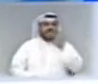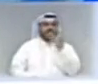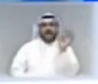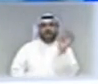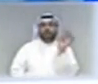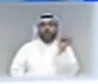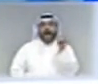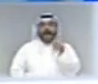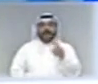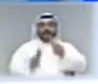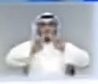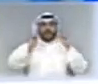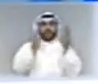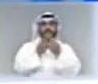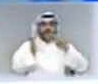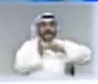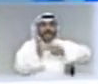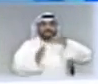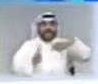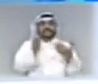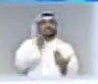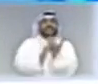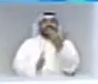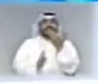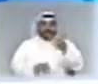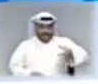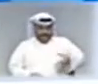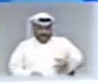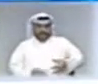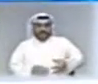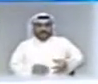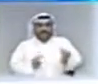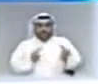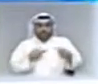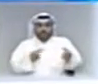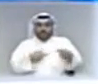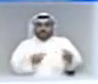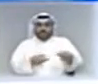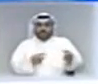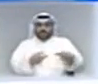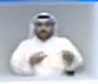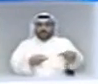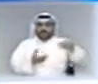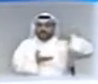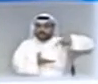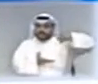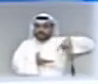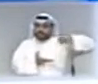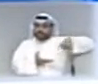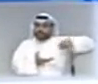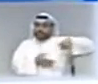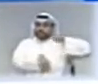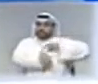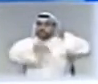وسيبحث المؤتمر أيضا مضخة الأنسولين الجديدة والتي تقوم تقريبا بعمل البنكرياس لضبط السكر